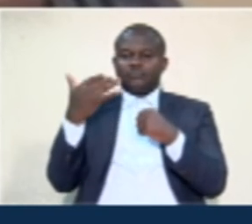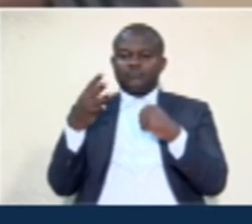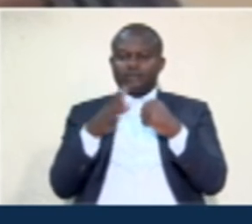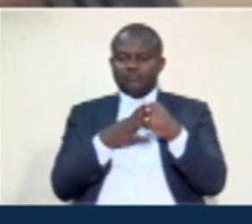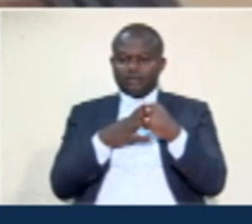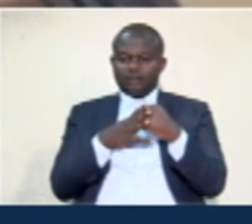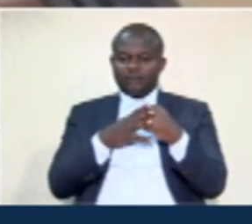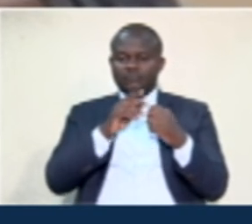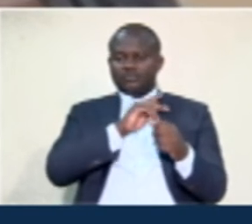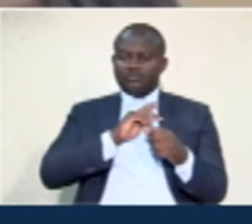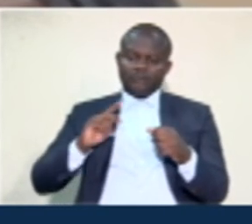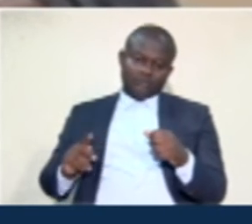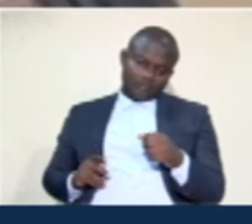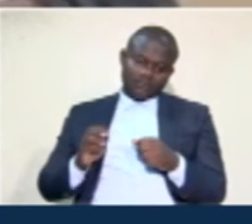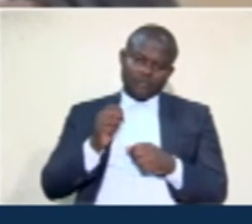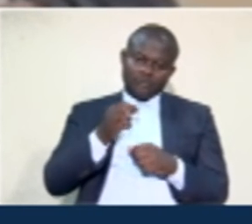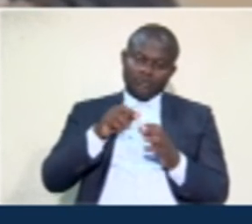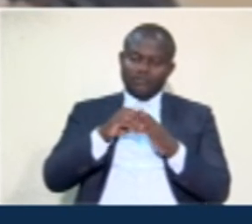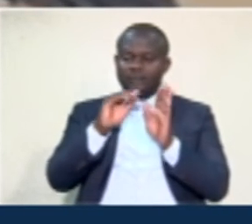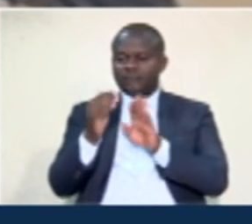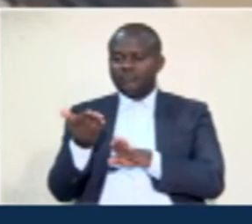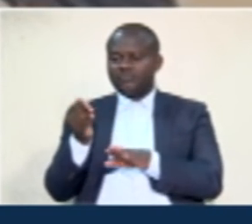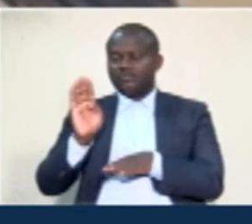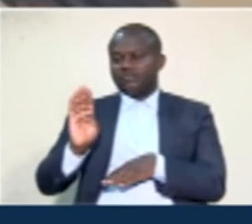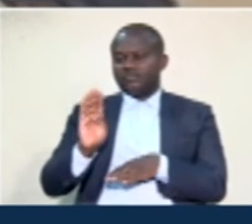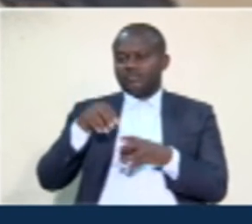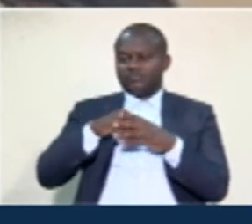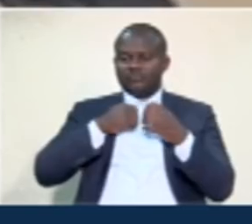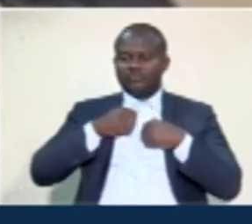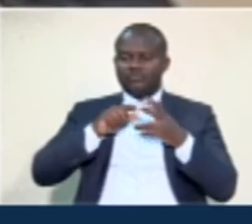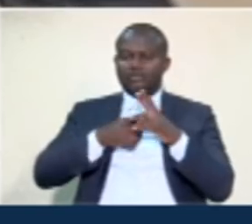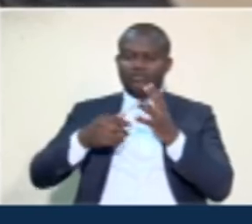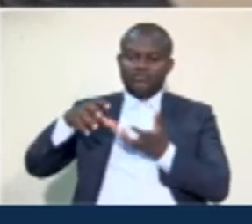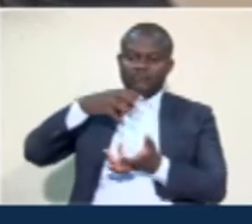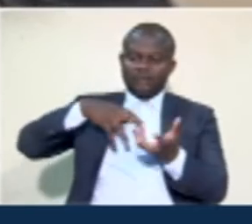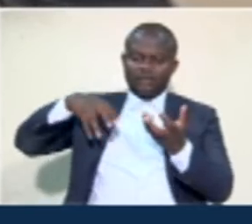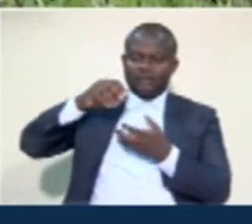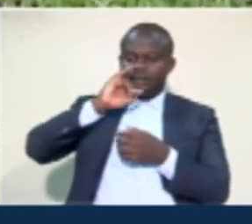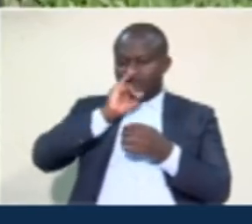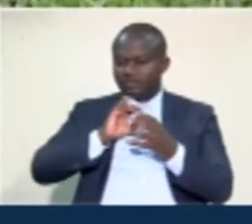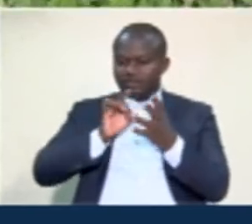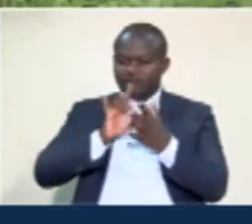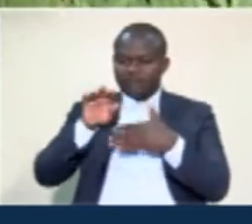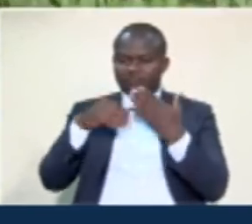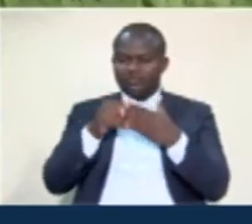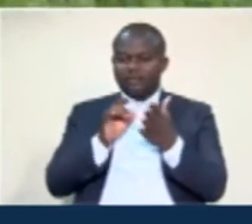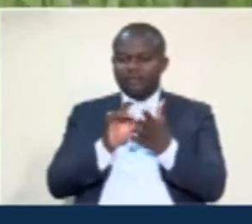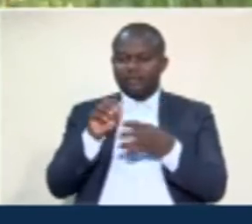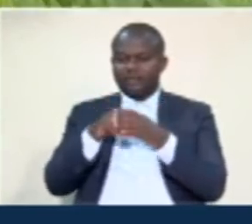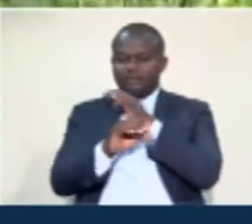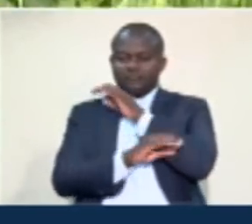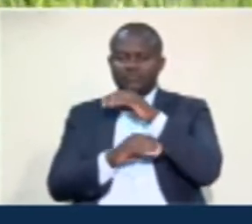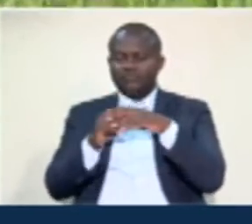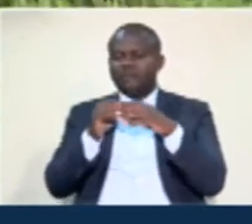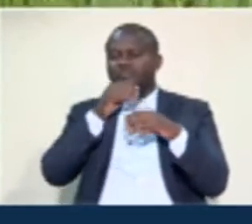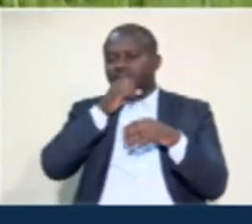w'1959 umwami Mutara III yaje gutangira i Bujumbura. Mu Rwanda hatangira imvururu, abatutsi barameneshwa, abandi birukanwa mu gihugu.